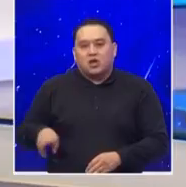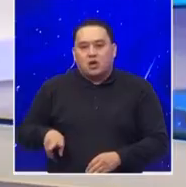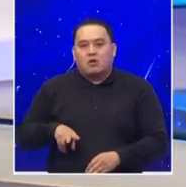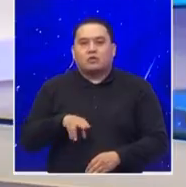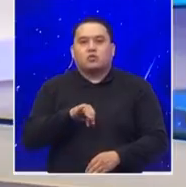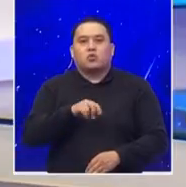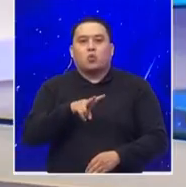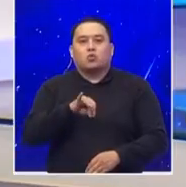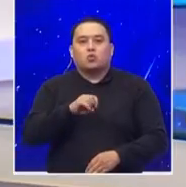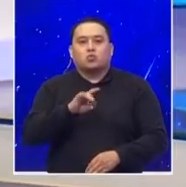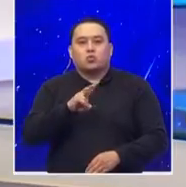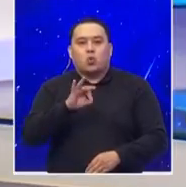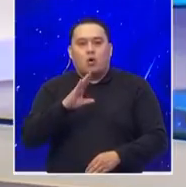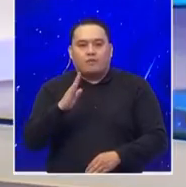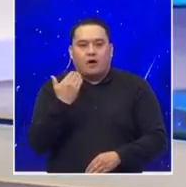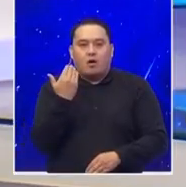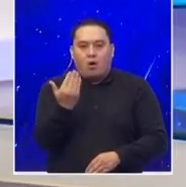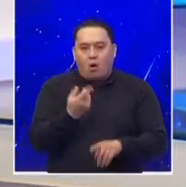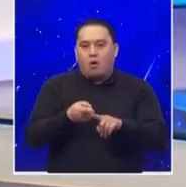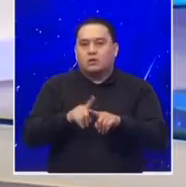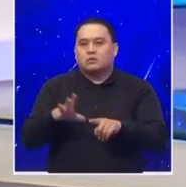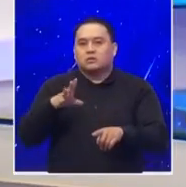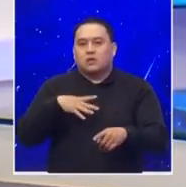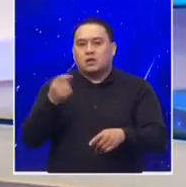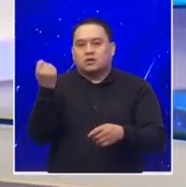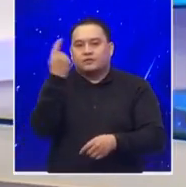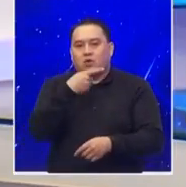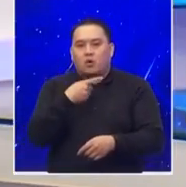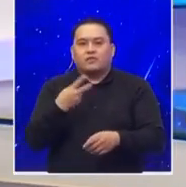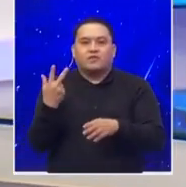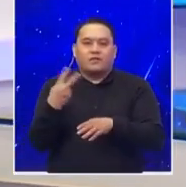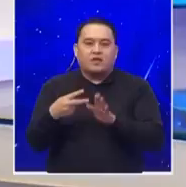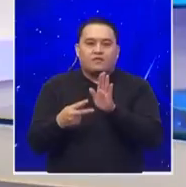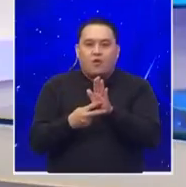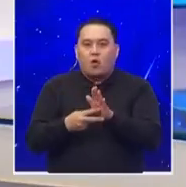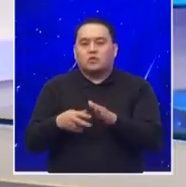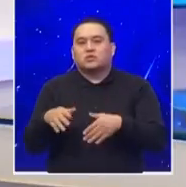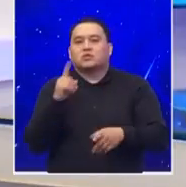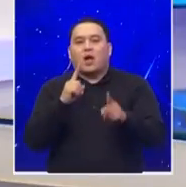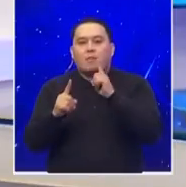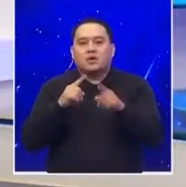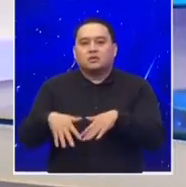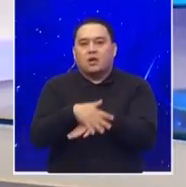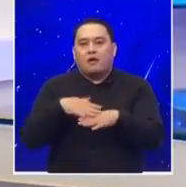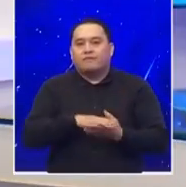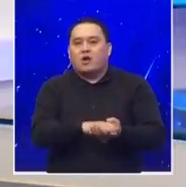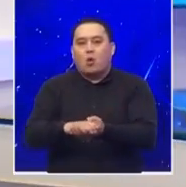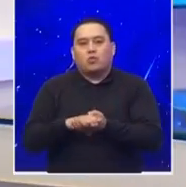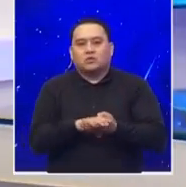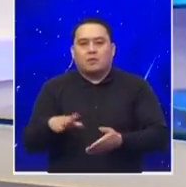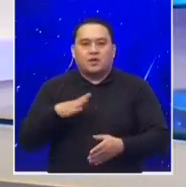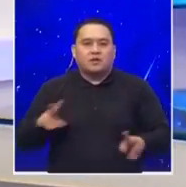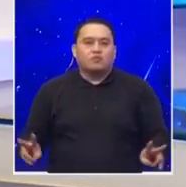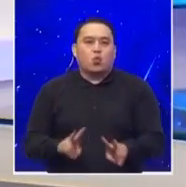ЖТСУ «Облгаз» Владимир Тохтасунов. Об этом стало известно во время 28-й сессии Ассамблеи, которая